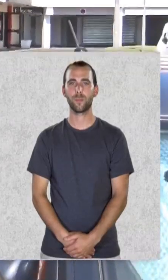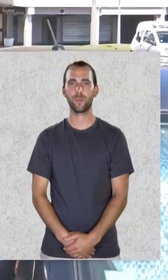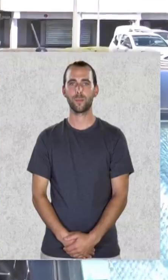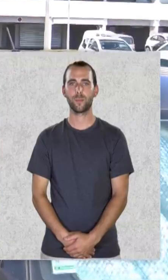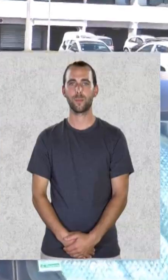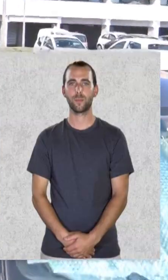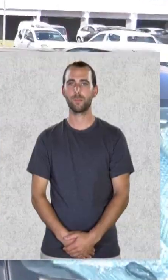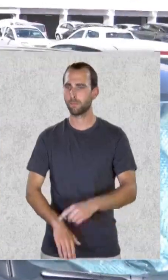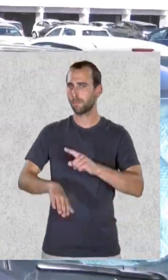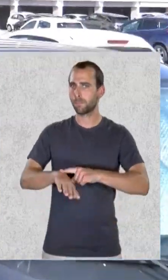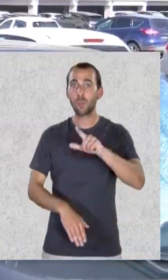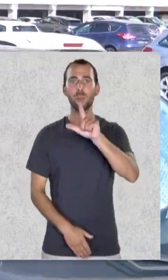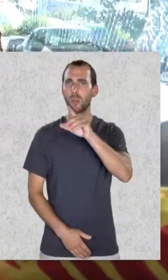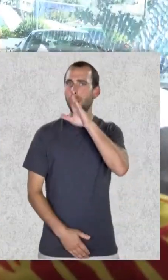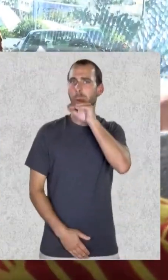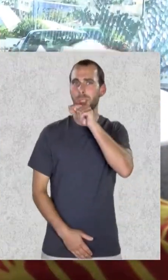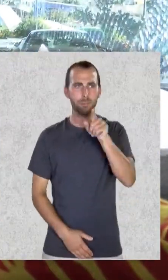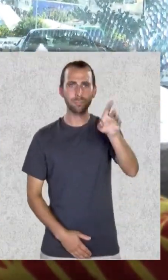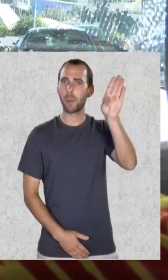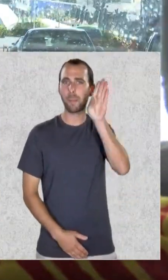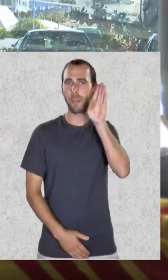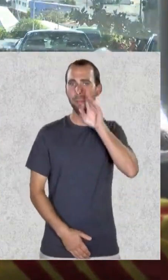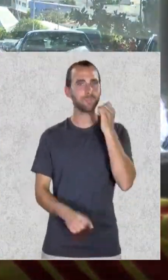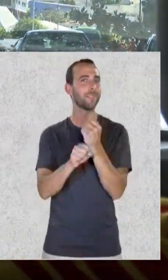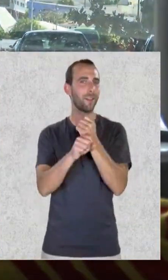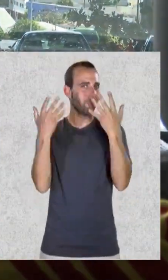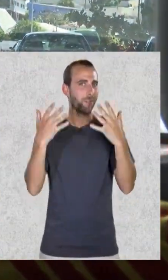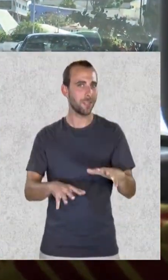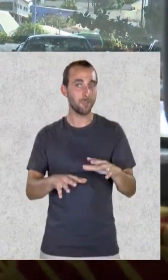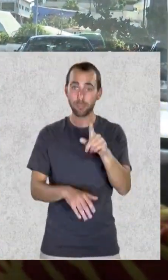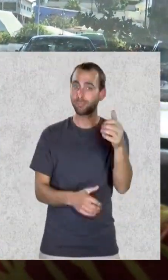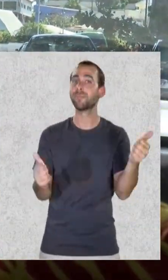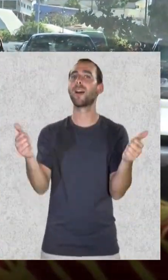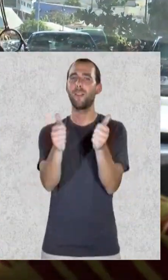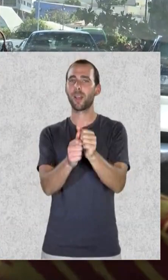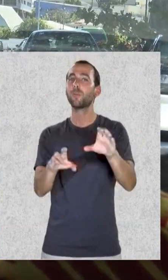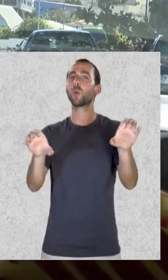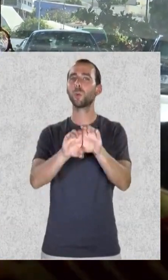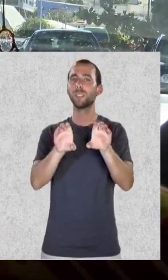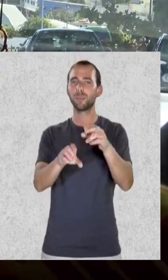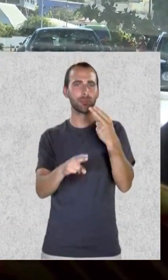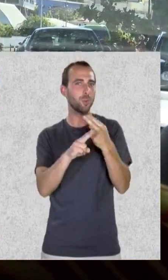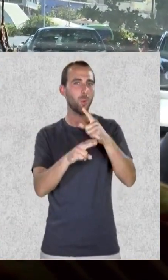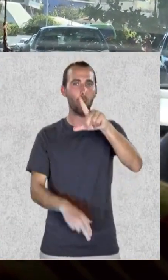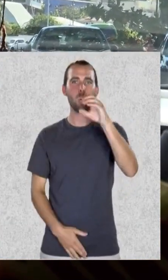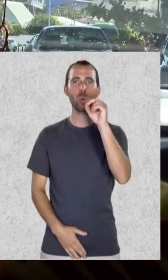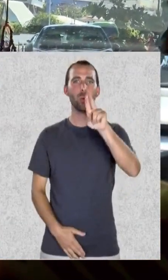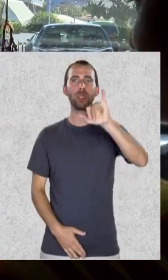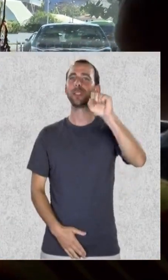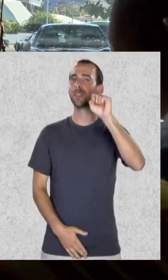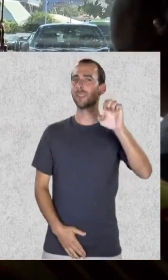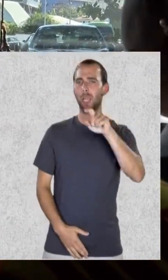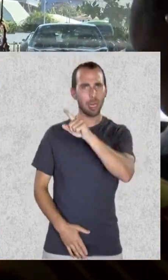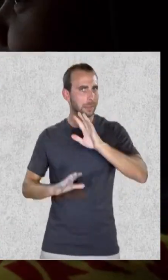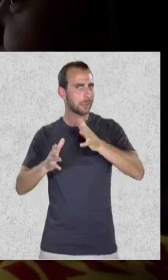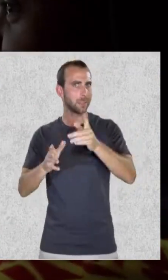Il est 14 h. Babette vient de finir son travail. Elle est accompagnée de sa cousine, Louise, qui ne signe pas, mais qui se débrouille pour se faire